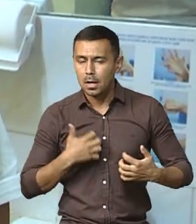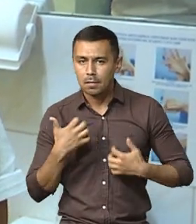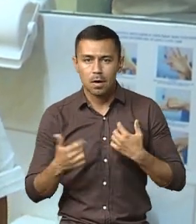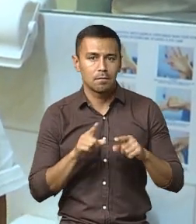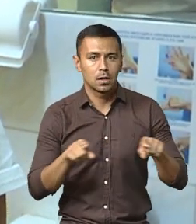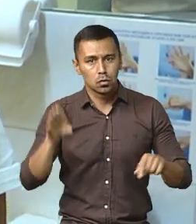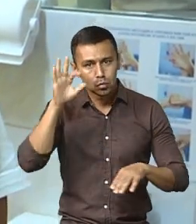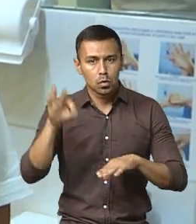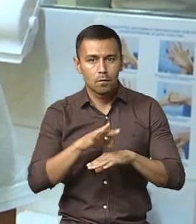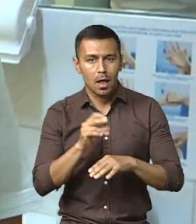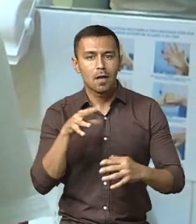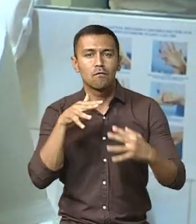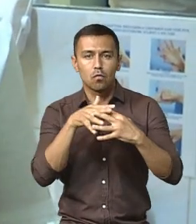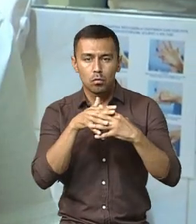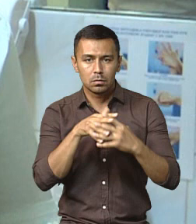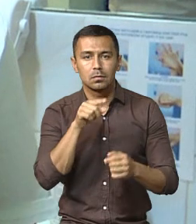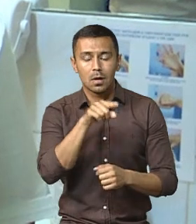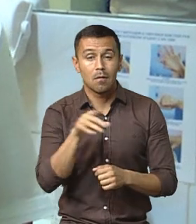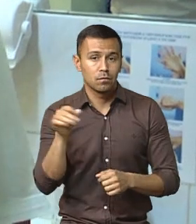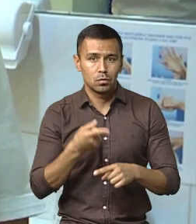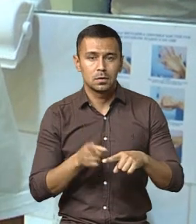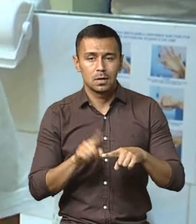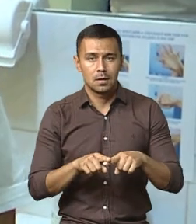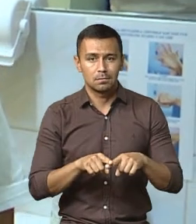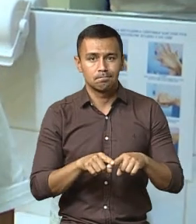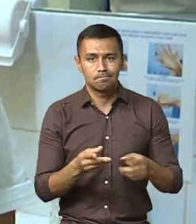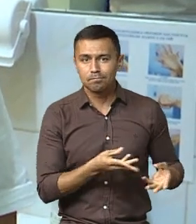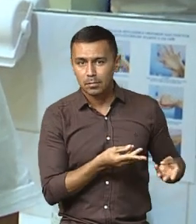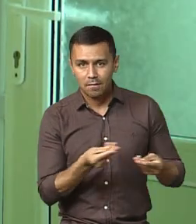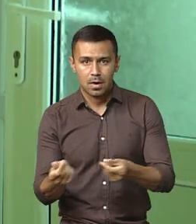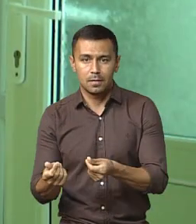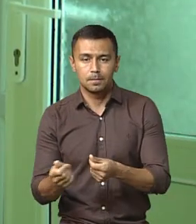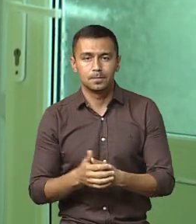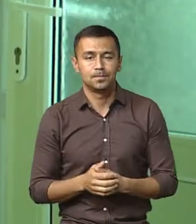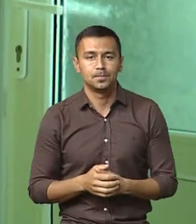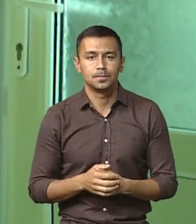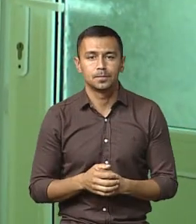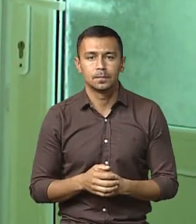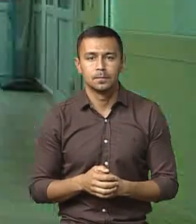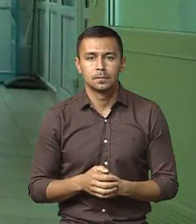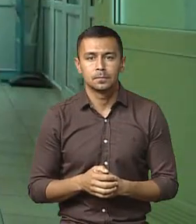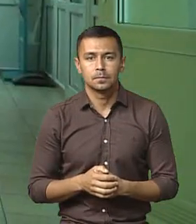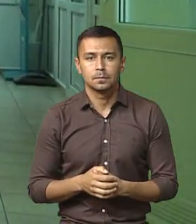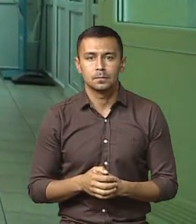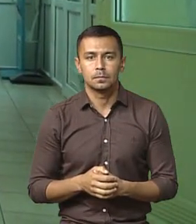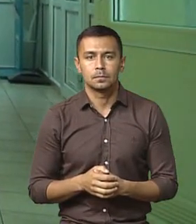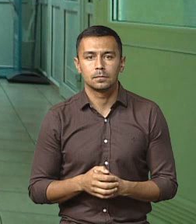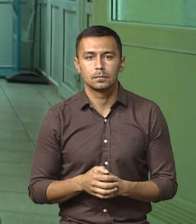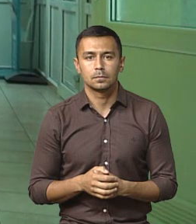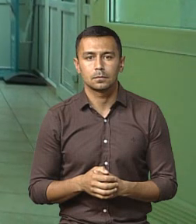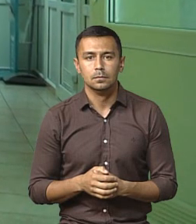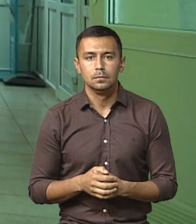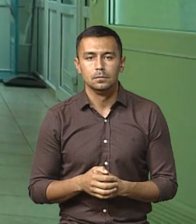деяких чоловіки на фронті. І все це на них відображається. Тетяна Ворожцова, Іван Мовчан. Новини на